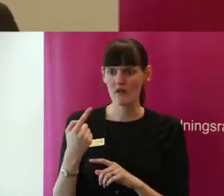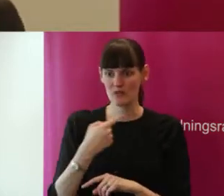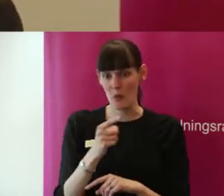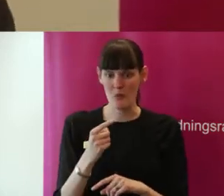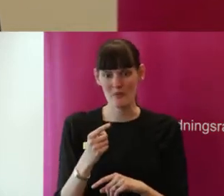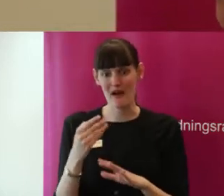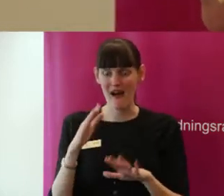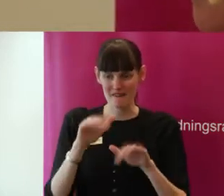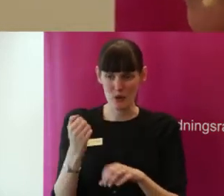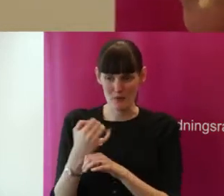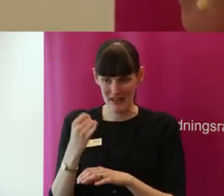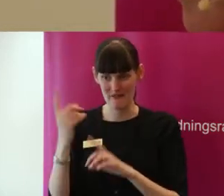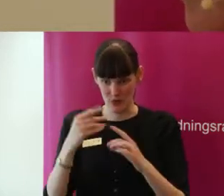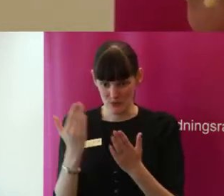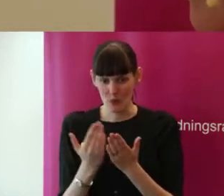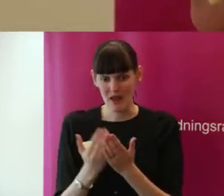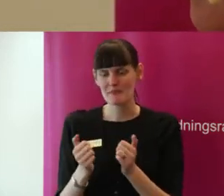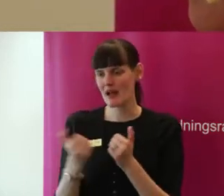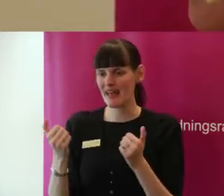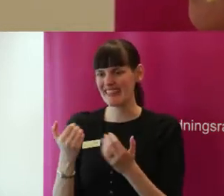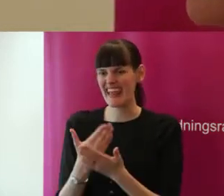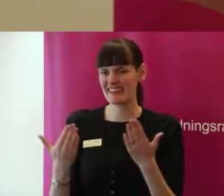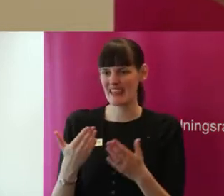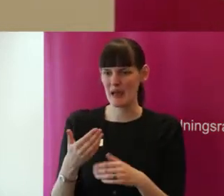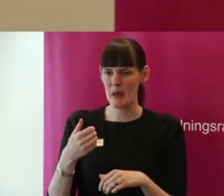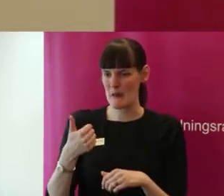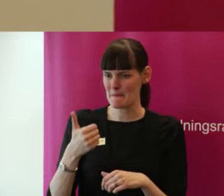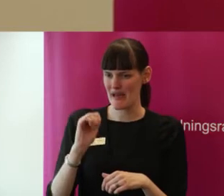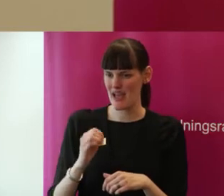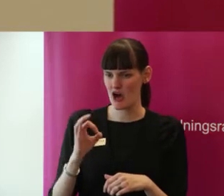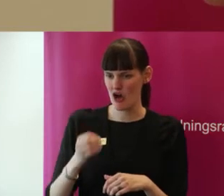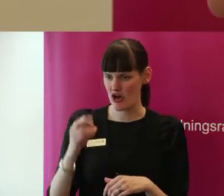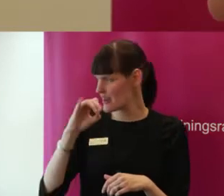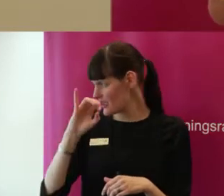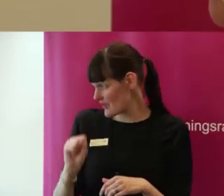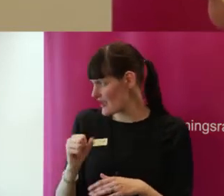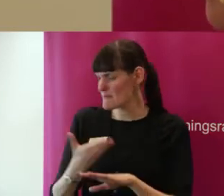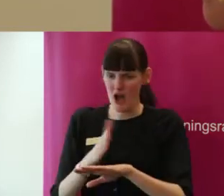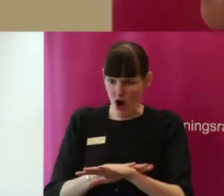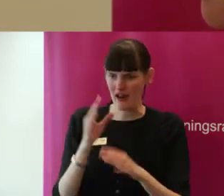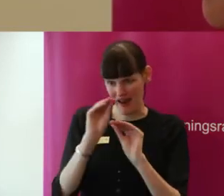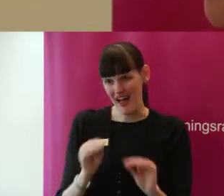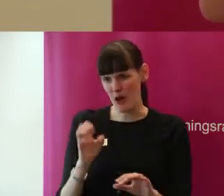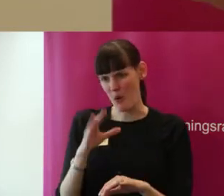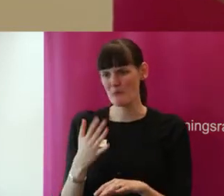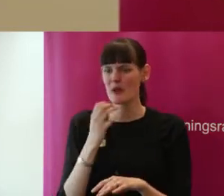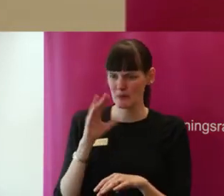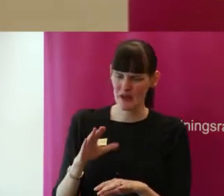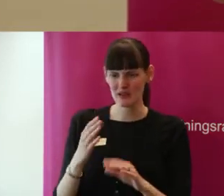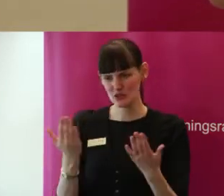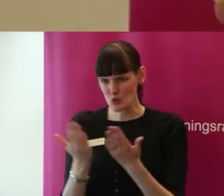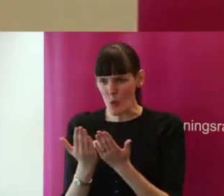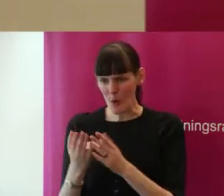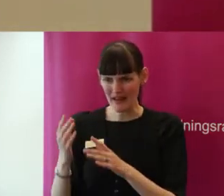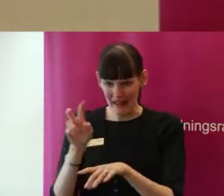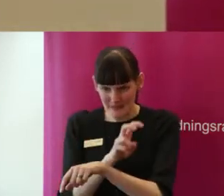de inte behöriga lärare i Skolinspektionens ögon. Så där ser jag poänger med att koppla